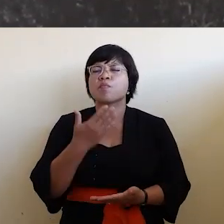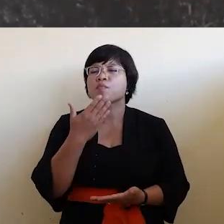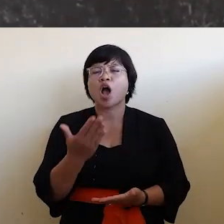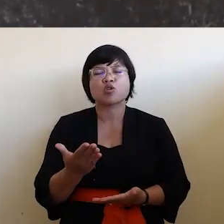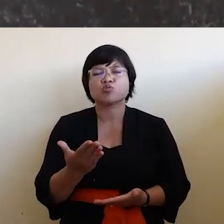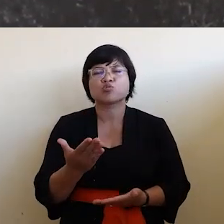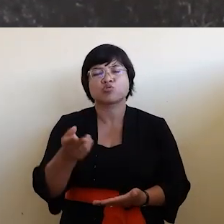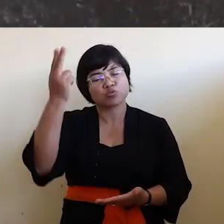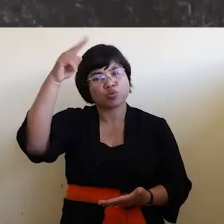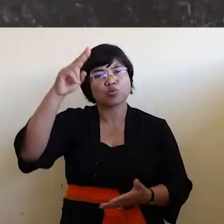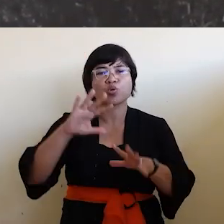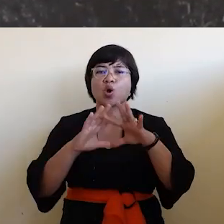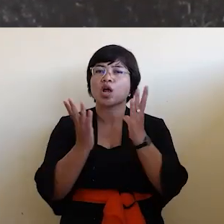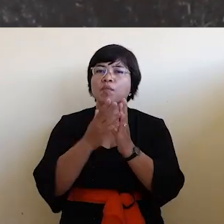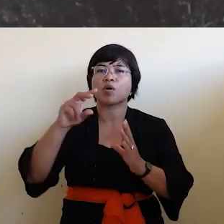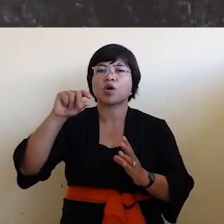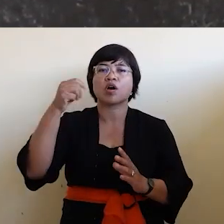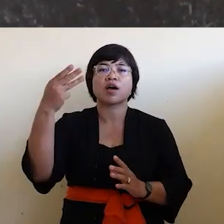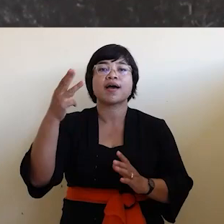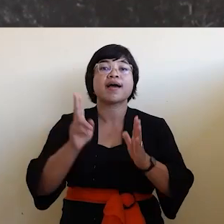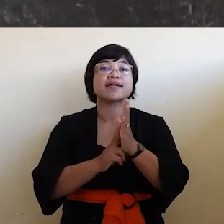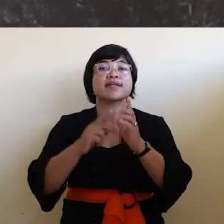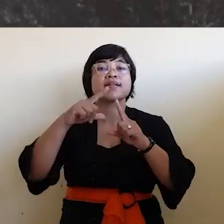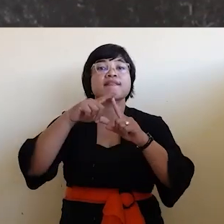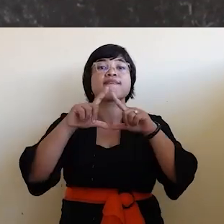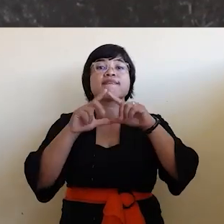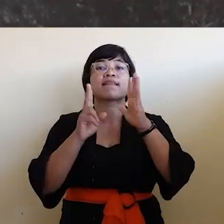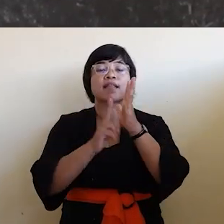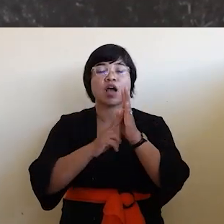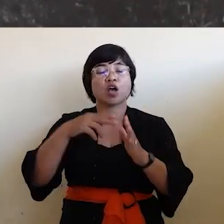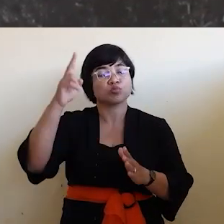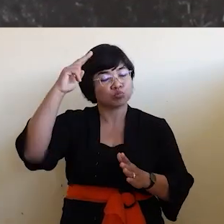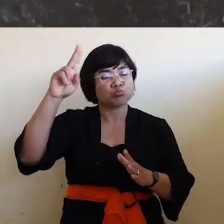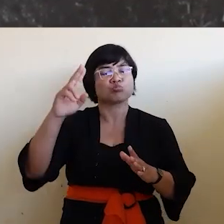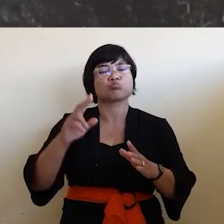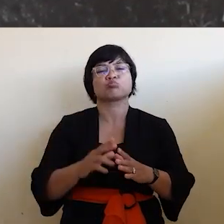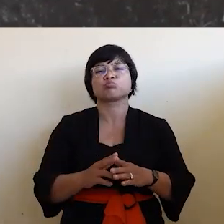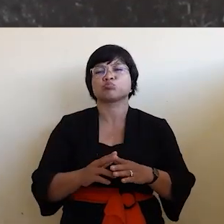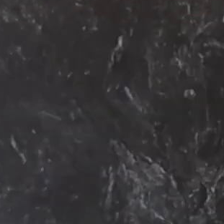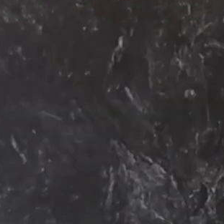layanan, dan pelayanan ramah bagi kelompok rentan